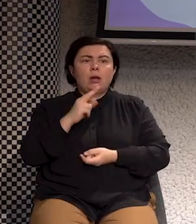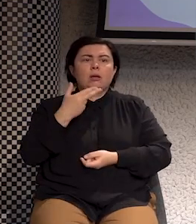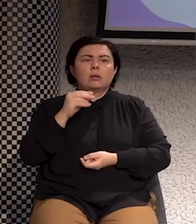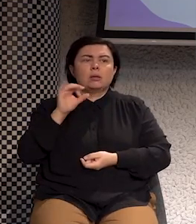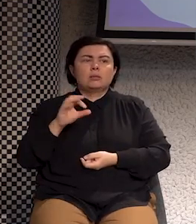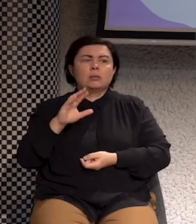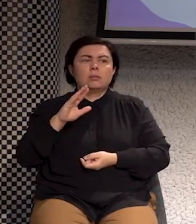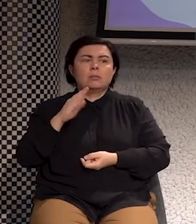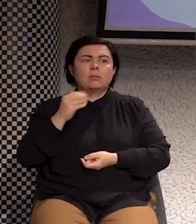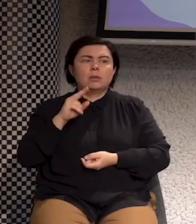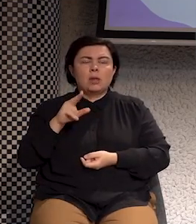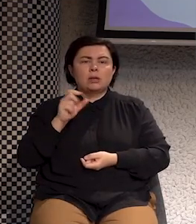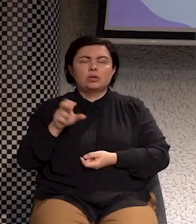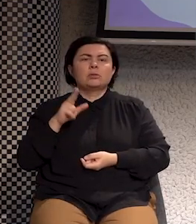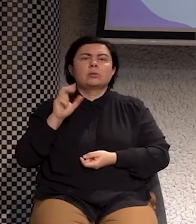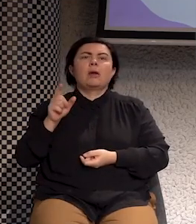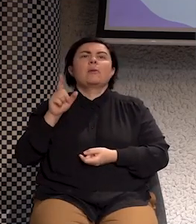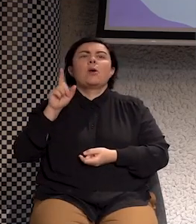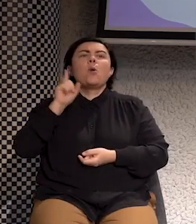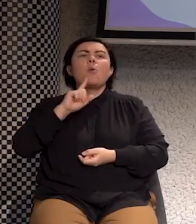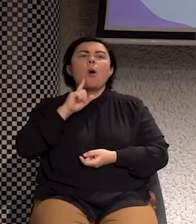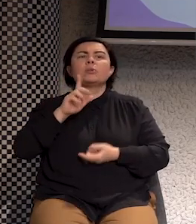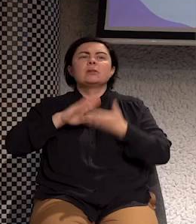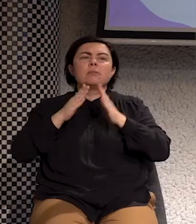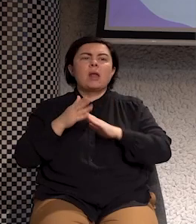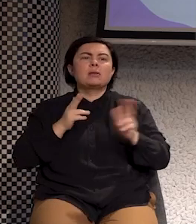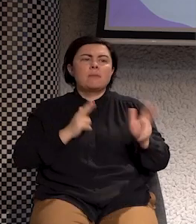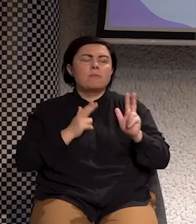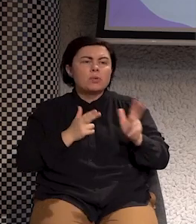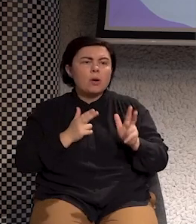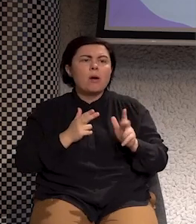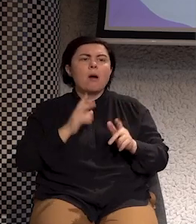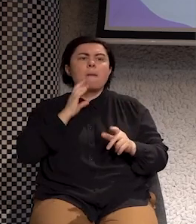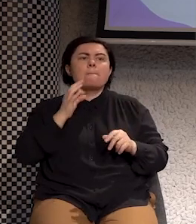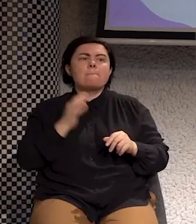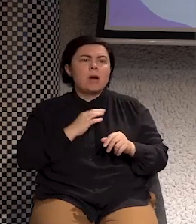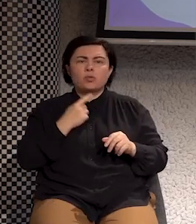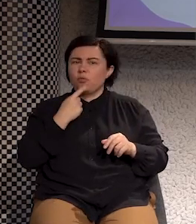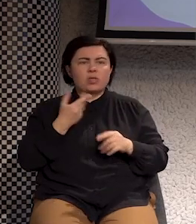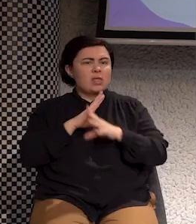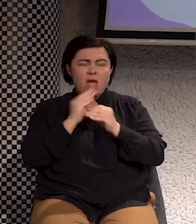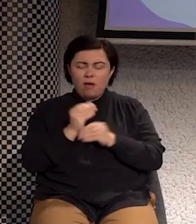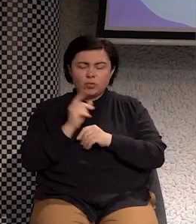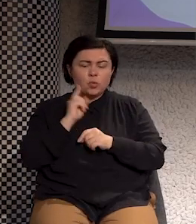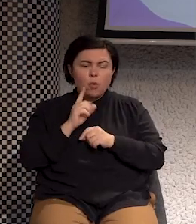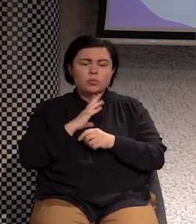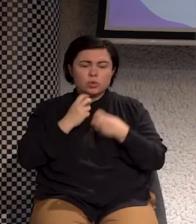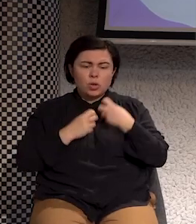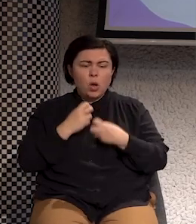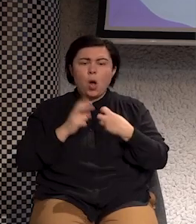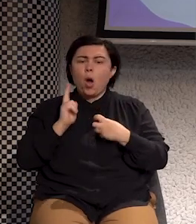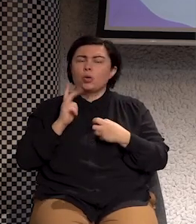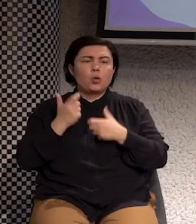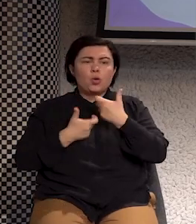Nemeczkiem, chłopców w Placu Broni, jakby wyglądało takie spotkanie z Ernestem Nemeczkiem. Pani podkreśliła, że nie wszyscy chłopcy sprawiali problemy, ale ci, którzy